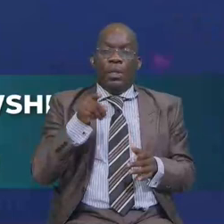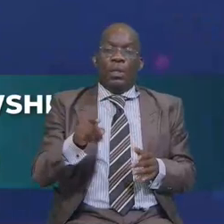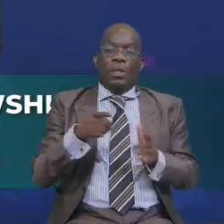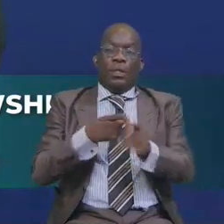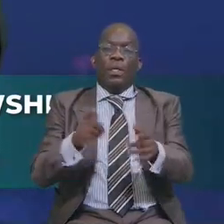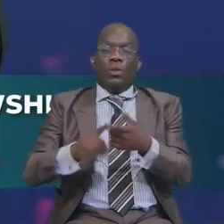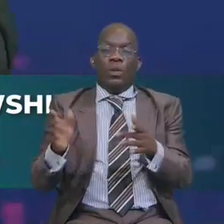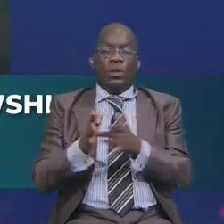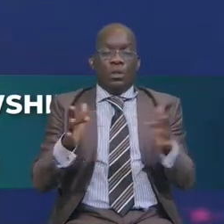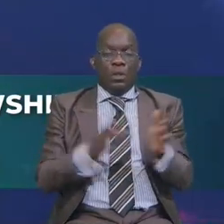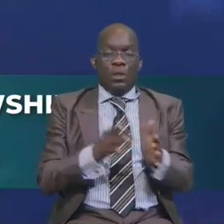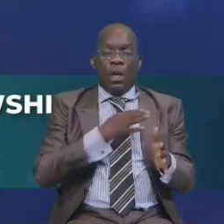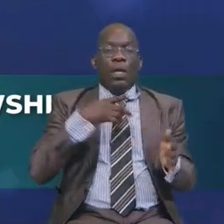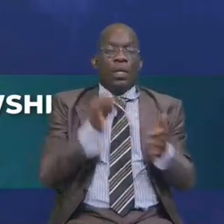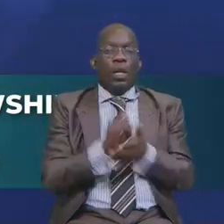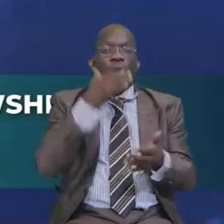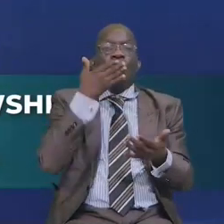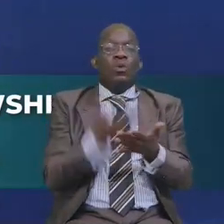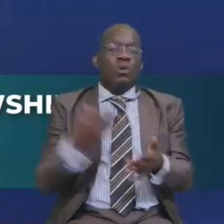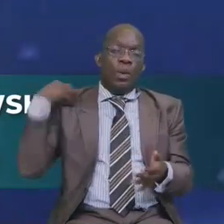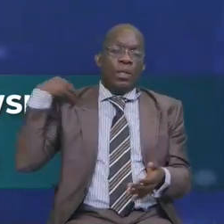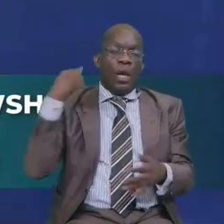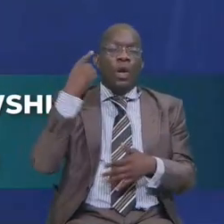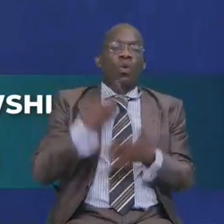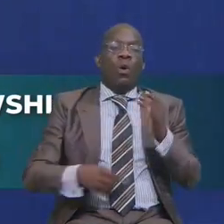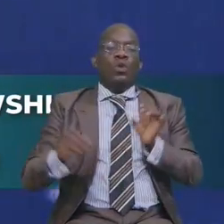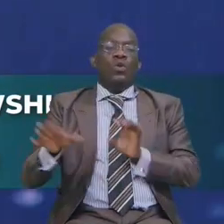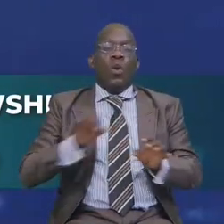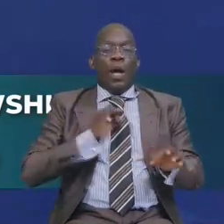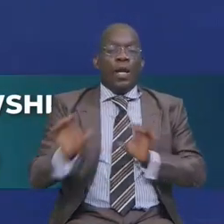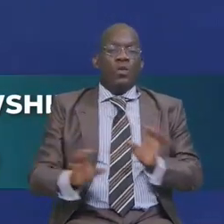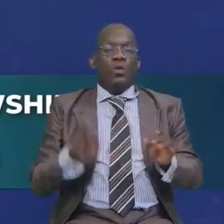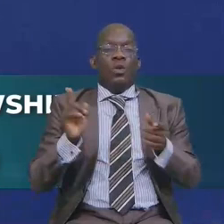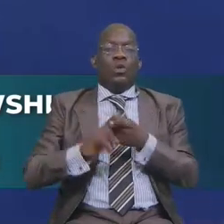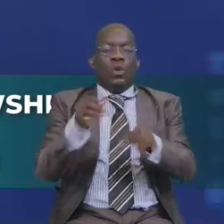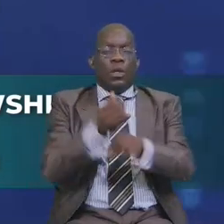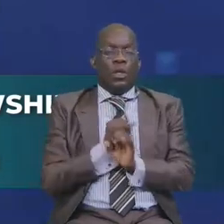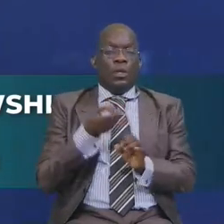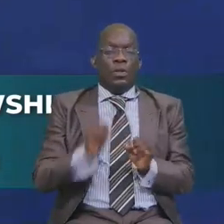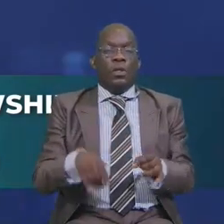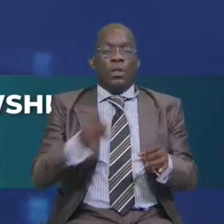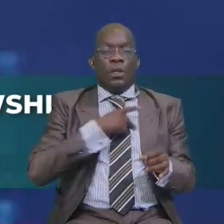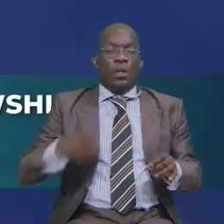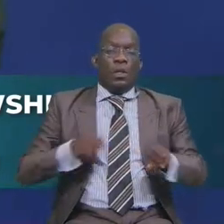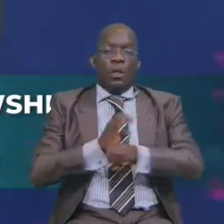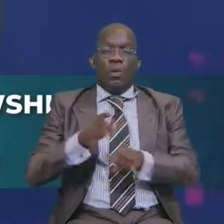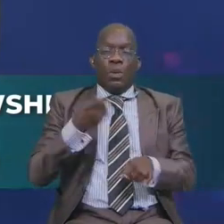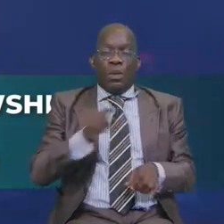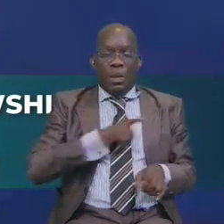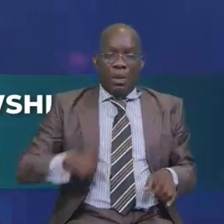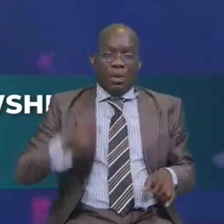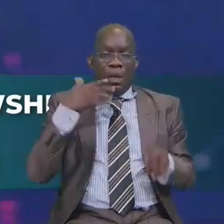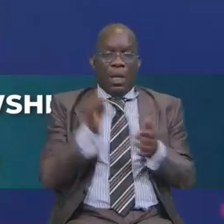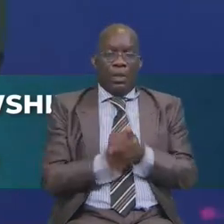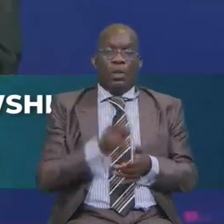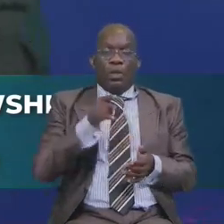bon maître, quelle bonne chose dois-je faire pour hériter le royaume? Et le Seigneur lui a dit, tu connais les commandements, ne